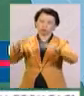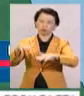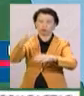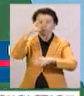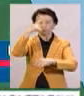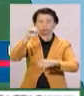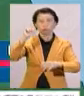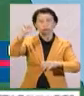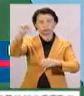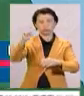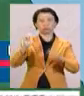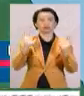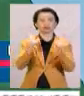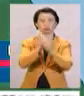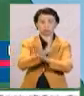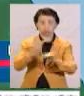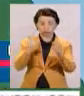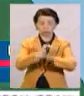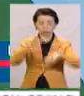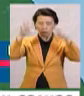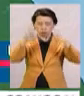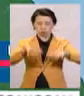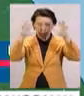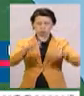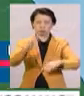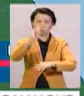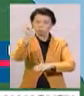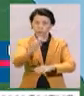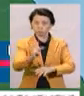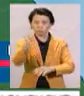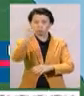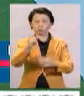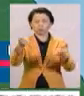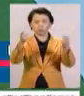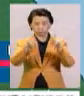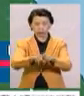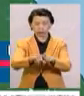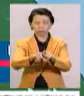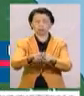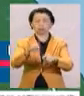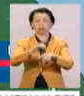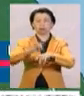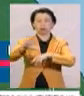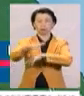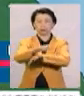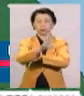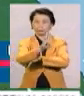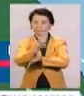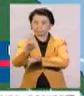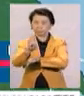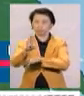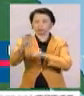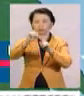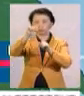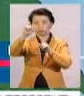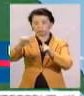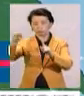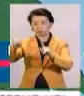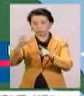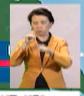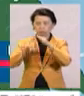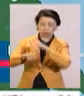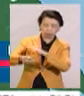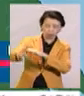negeri Sabah dan Sarawak pula, hujan lebat dan ribut petir yang berlaku di sekitar kawasan pantai barat, Sandakan dan juga